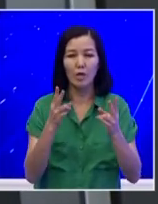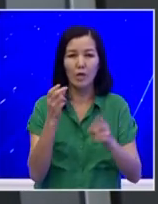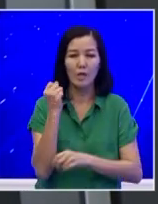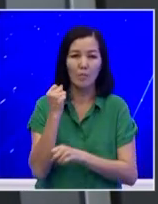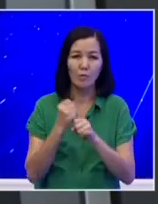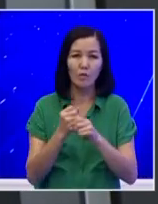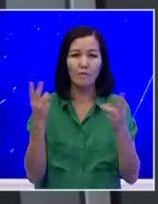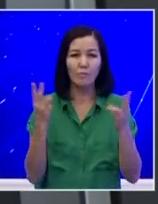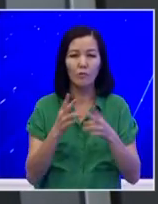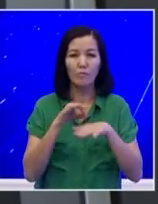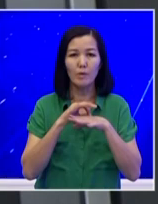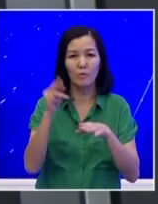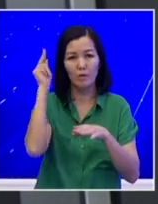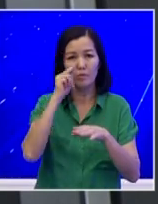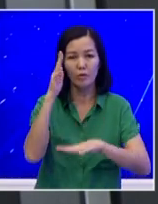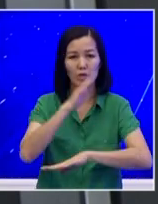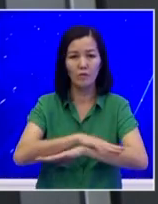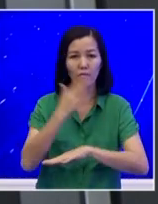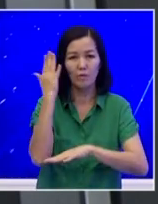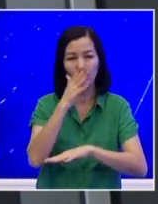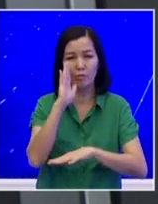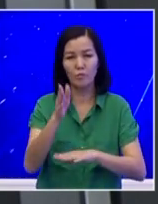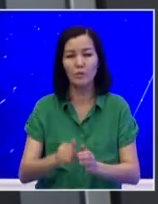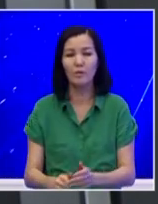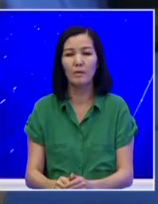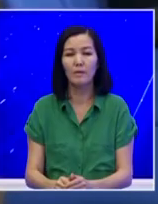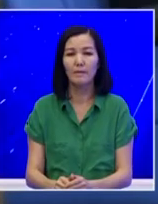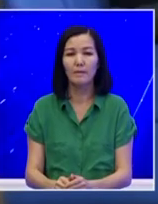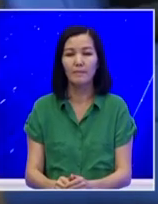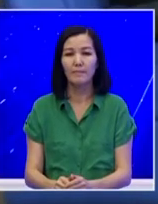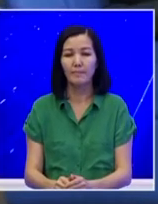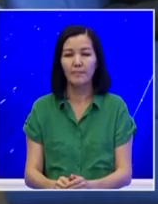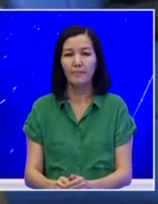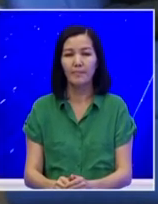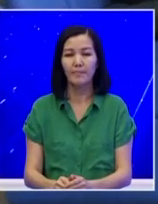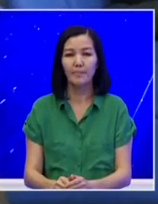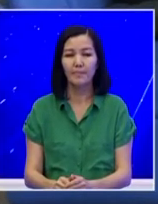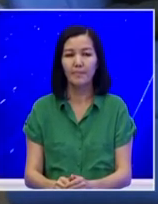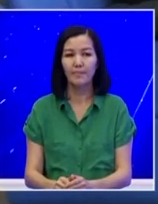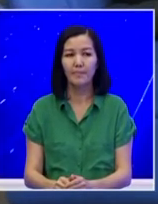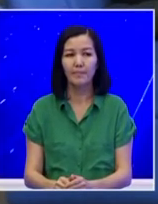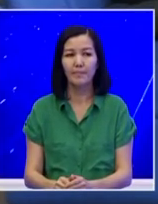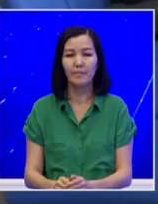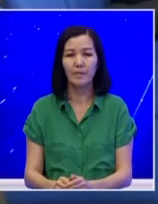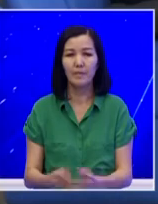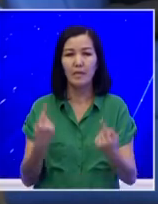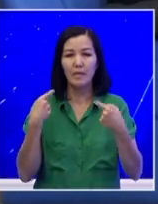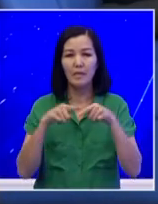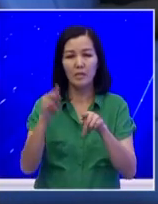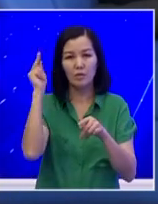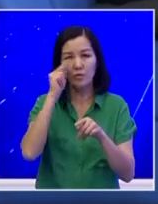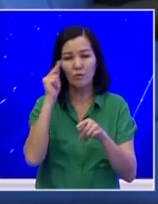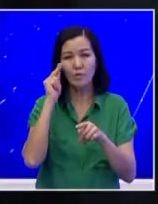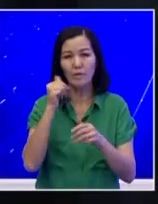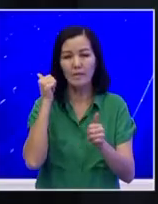нуждающиеся в работниках, будет проведен обучающий видеокурс. У нас запланировано проведение технической учебы с